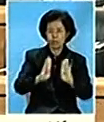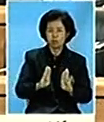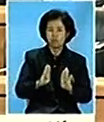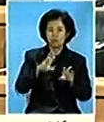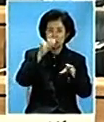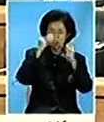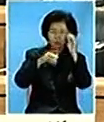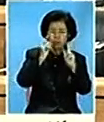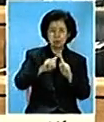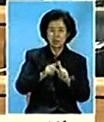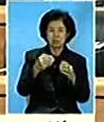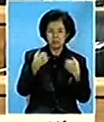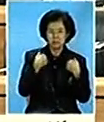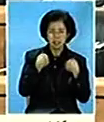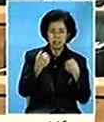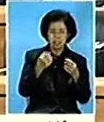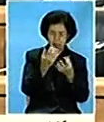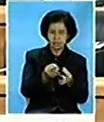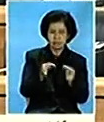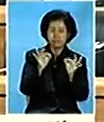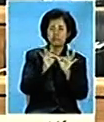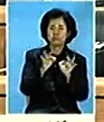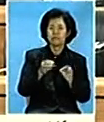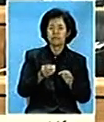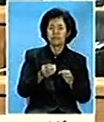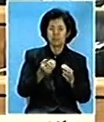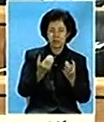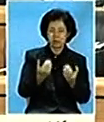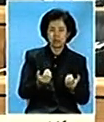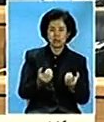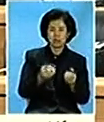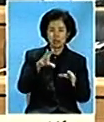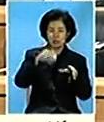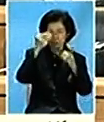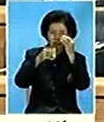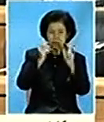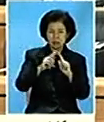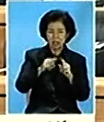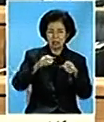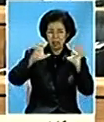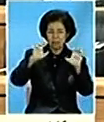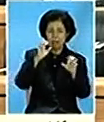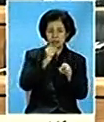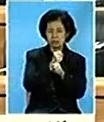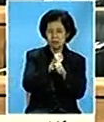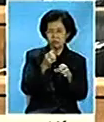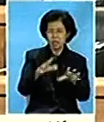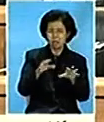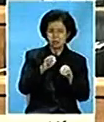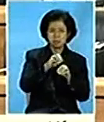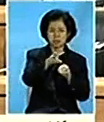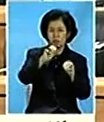ที่มีอยู่ให้มีประสิทธิภาพเพราะว่าขณะนี้ข้อมูลที่รัฐบาลจะทำไว้เนี่ยยังก็จะกระจ